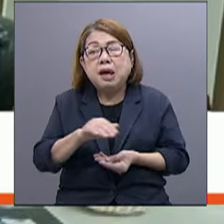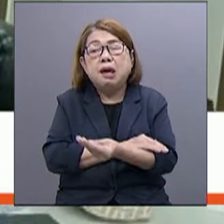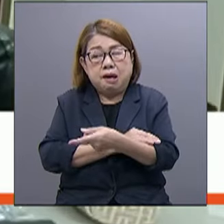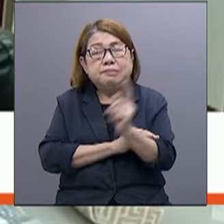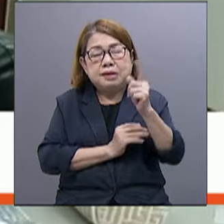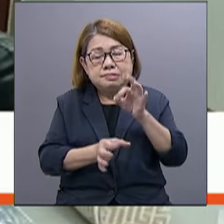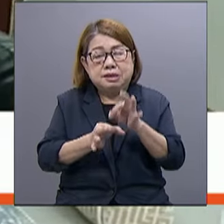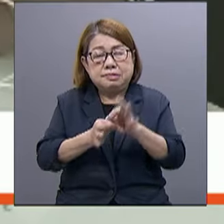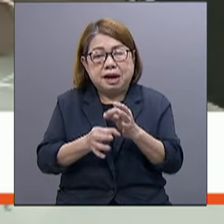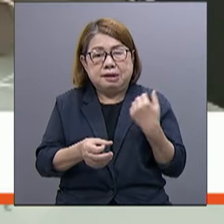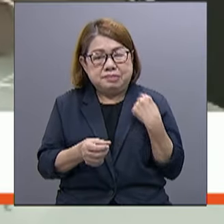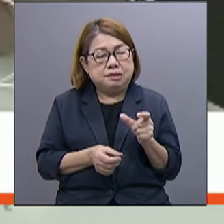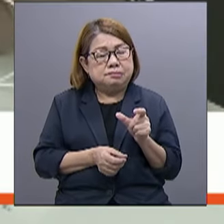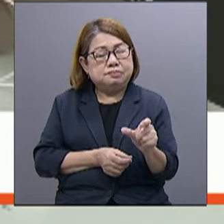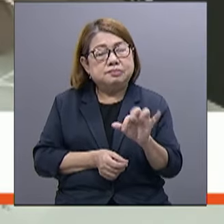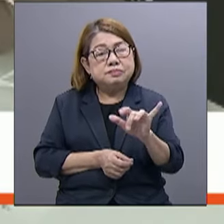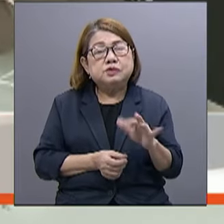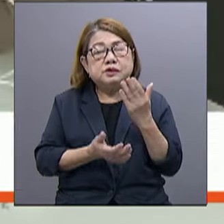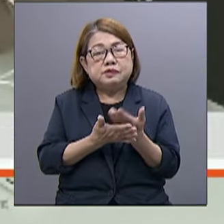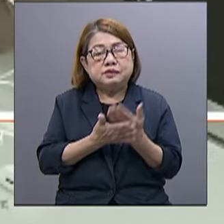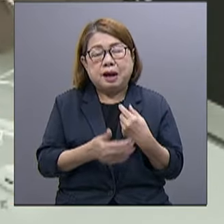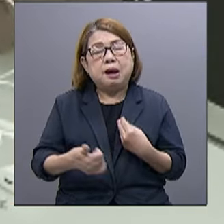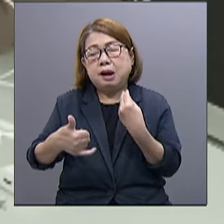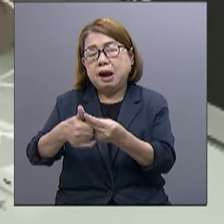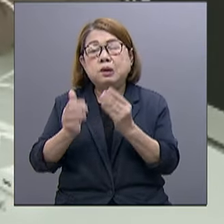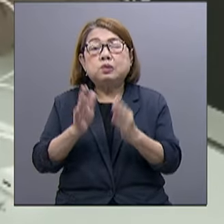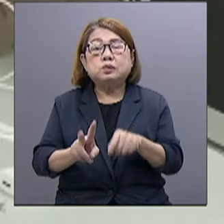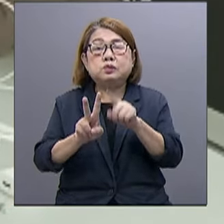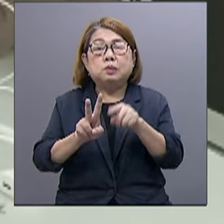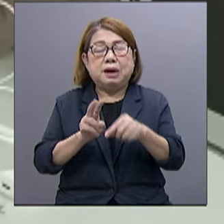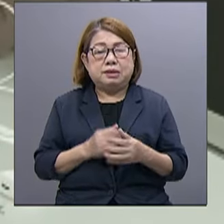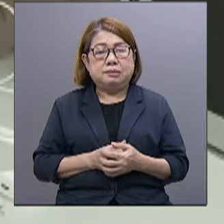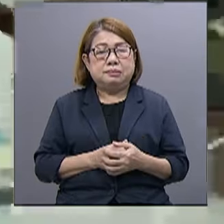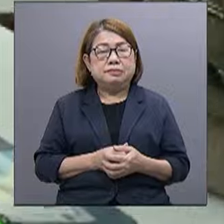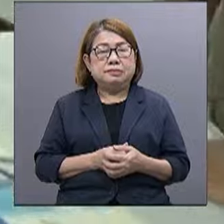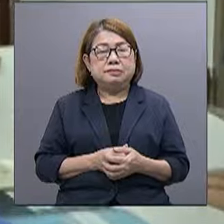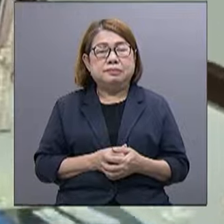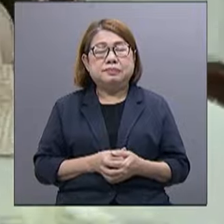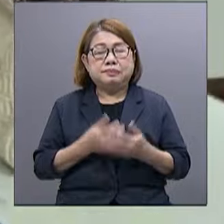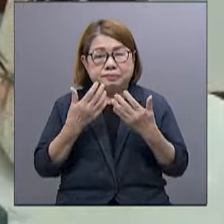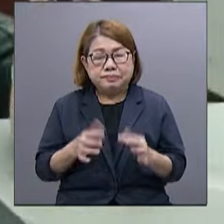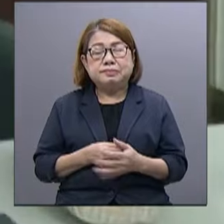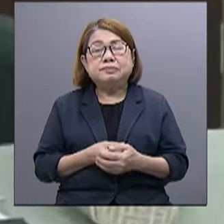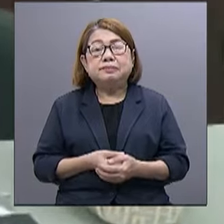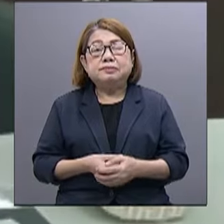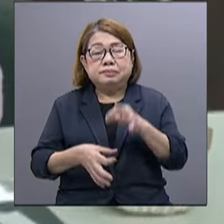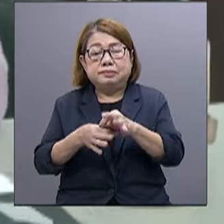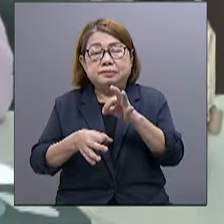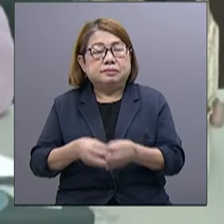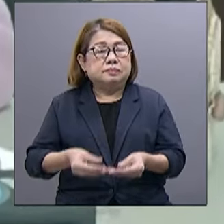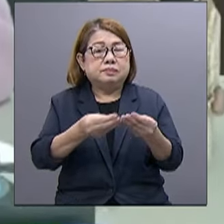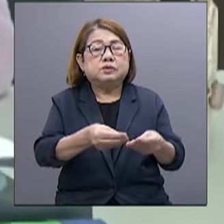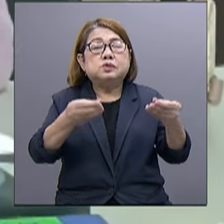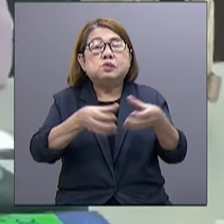พร้อมบัตร ATMให้ค่าจ้างรายละ2,000บาทนะคะจากนั้นก็จะส่งต่อบัญชีนี้ไปให้กับแก๊งเว็บพนัน